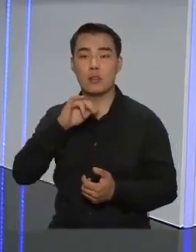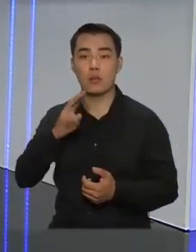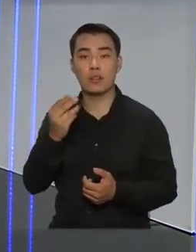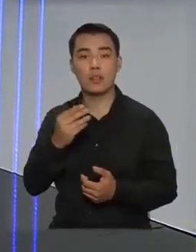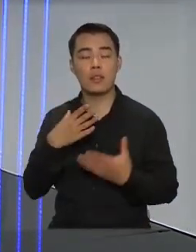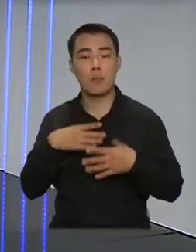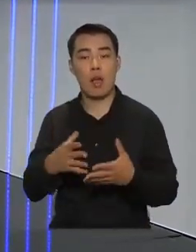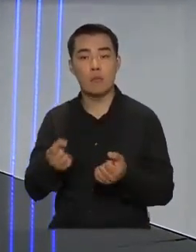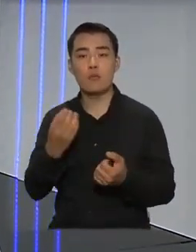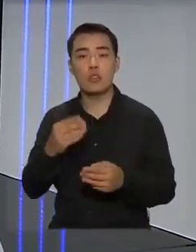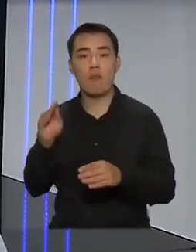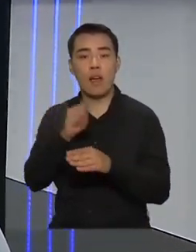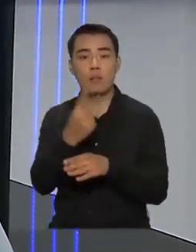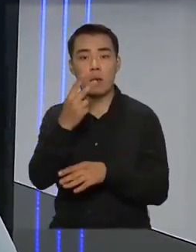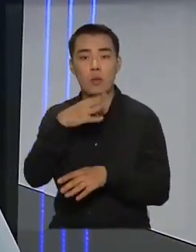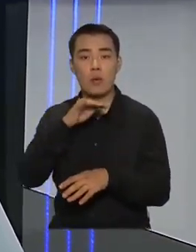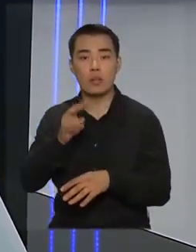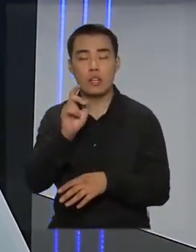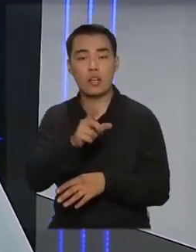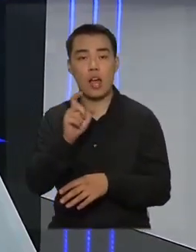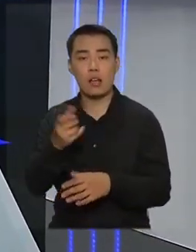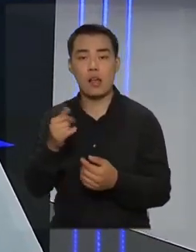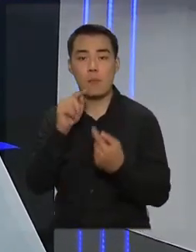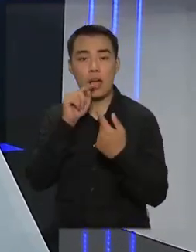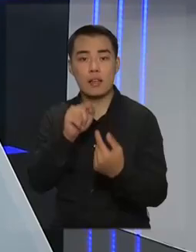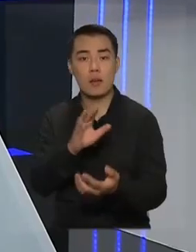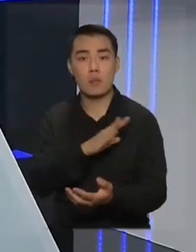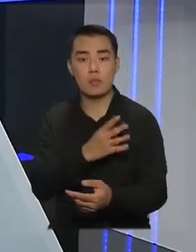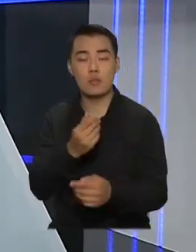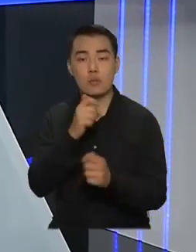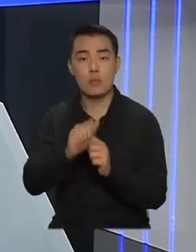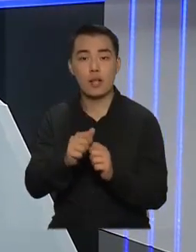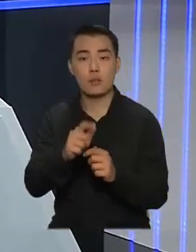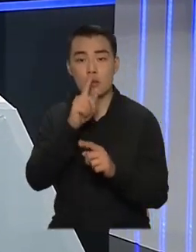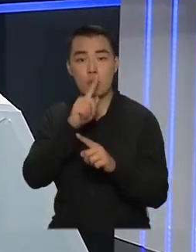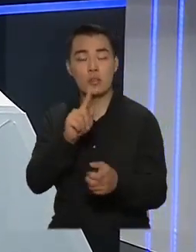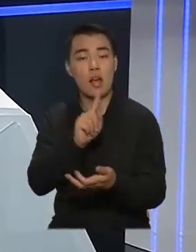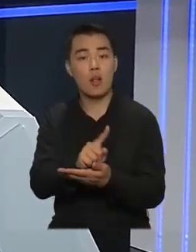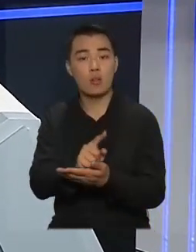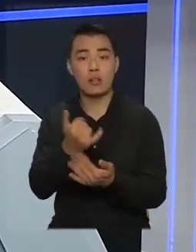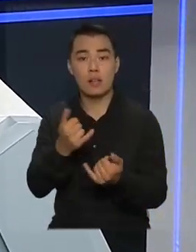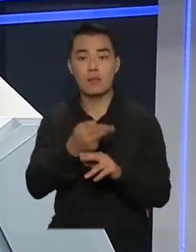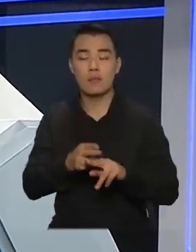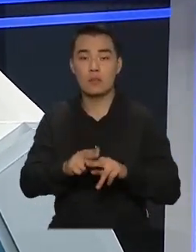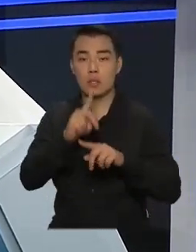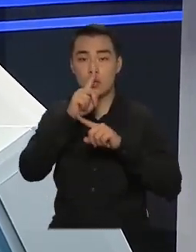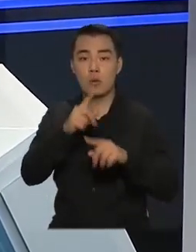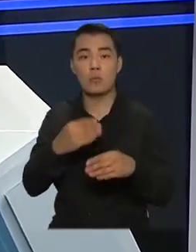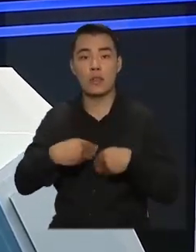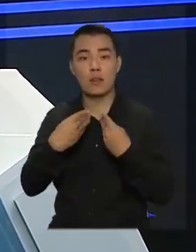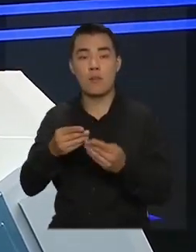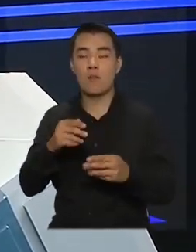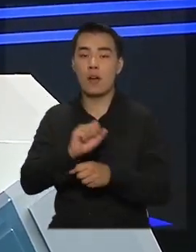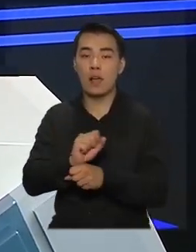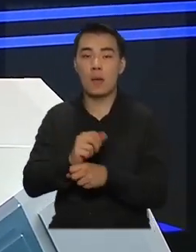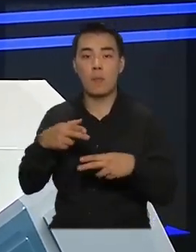тенге. А тут еще и 2 миллиона граждан отказываются вносить платежи. Такие могут не выдать водительские права.